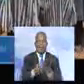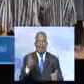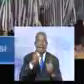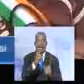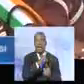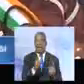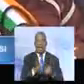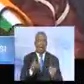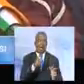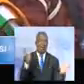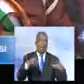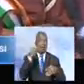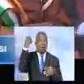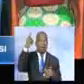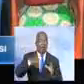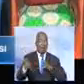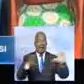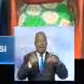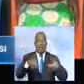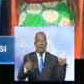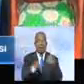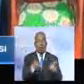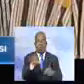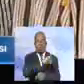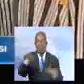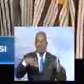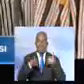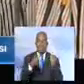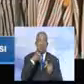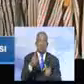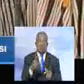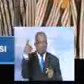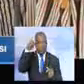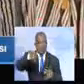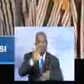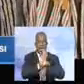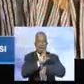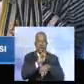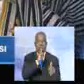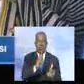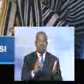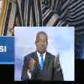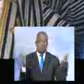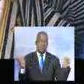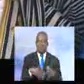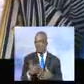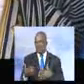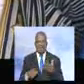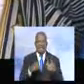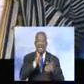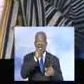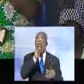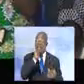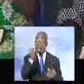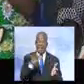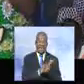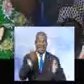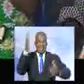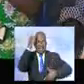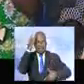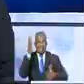politique de sensibilisation sur la fièvre à virus Ebola, afin que la Côte d'Ivoire soit définitivement épargné de cette maladie qui a déjà fait plus de